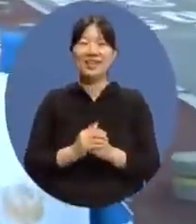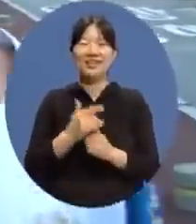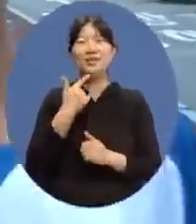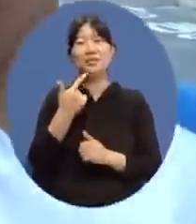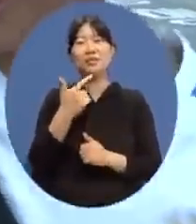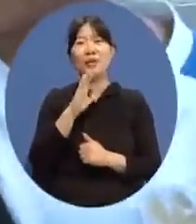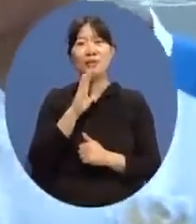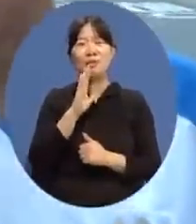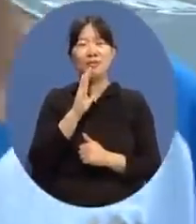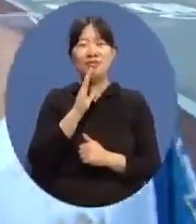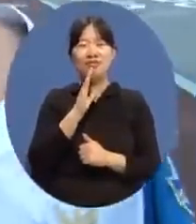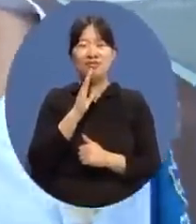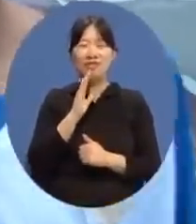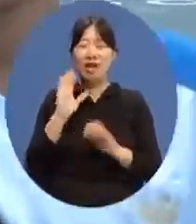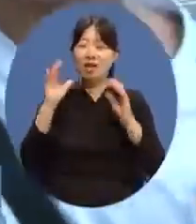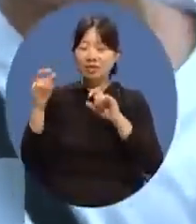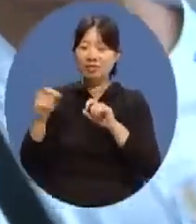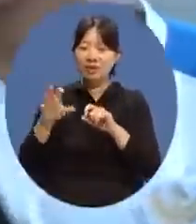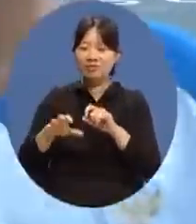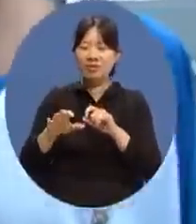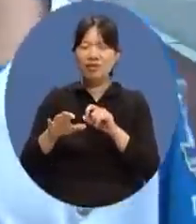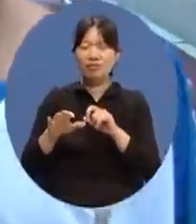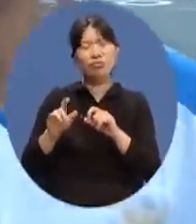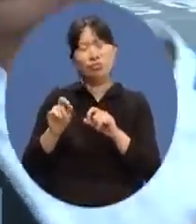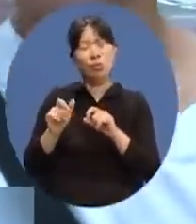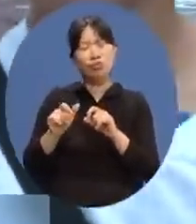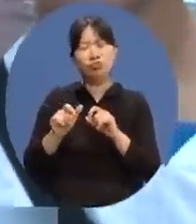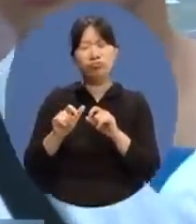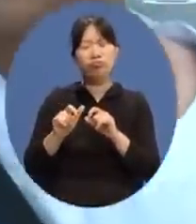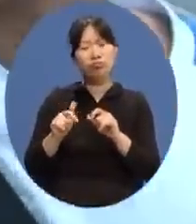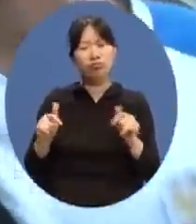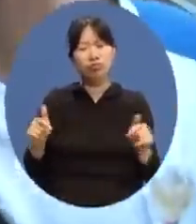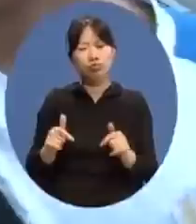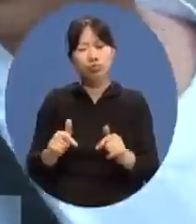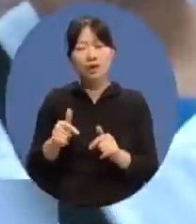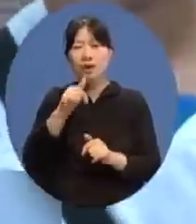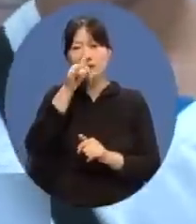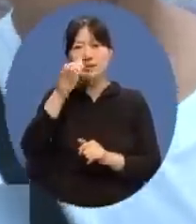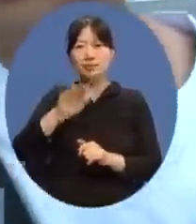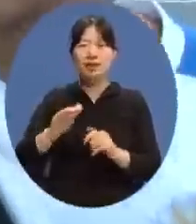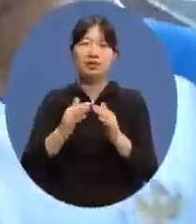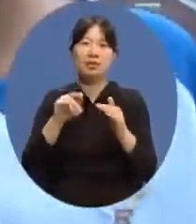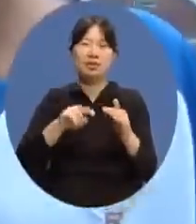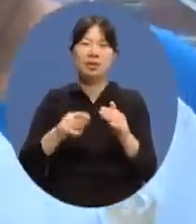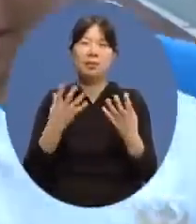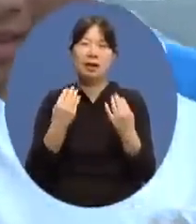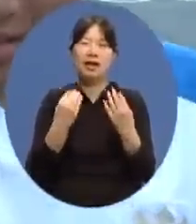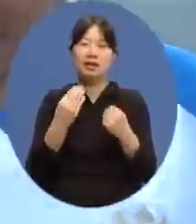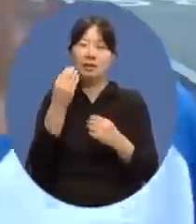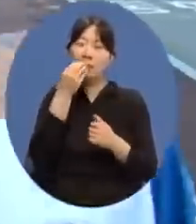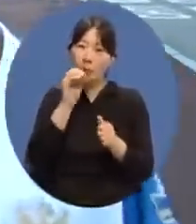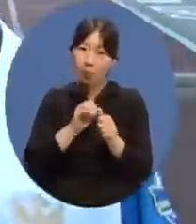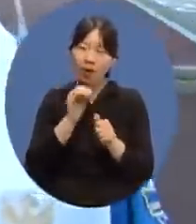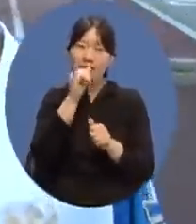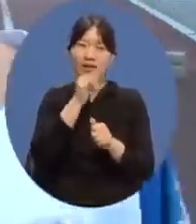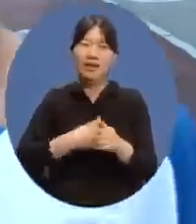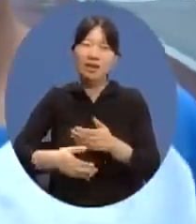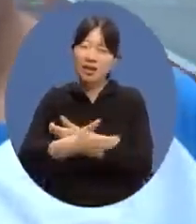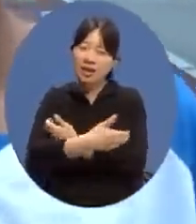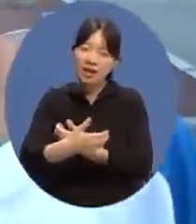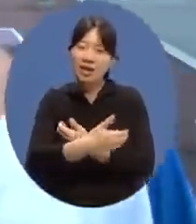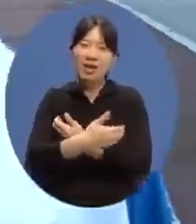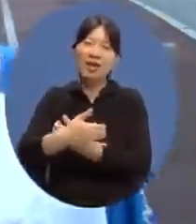아닌가? 그러니까 애들 앞에서도 좀 자제하는 편인데요. 집에서는 워낙 많이 해요. 아, 그래요? 끌어안고